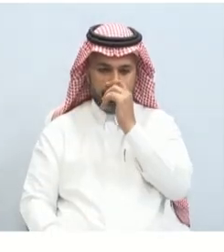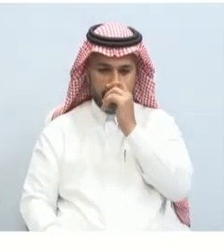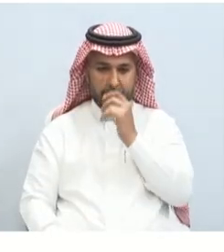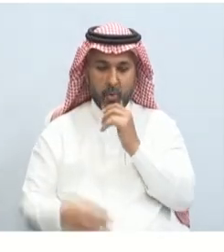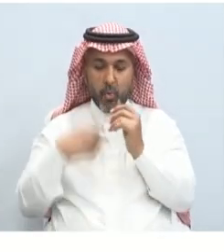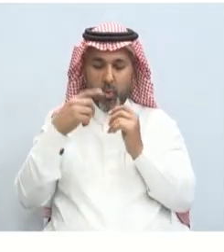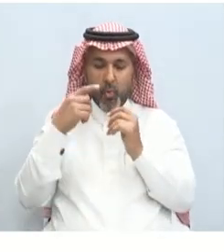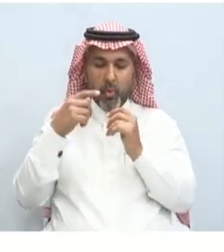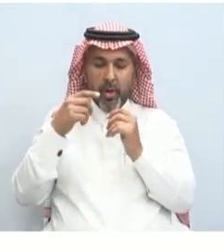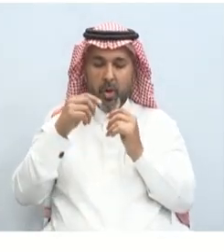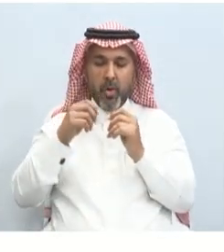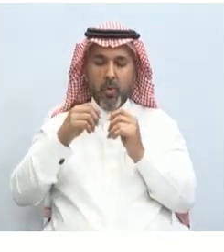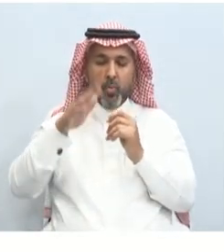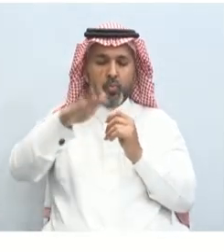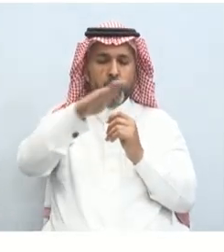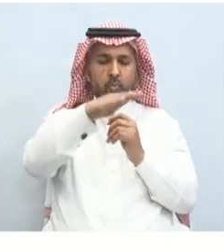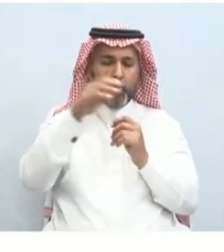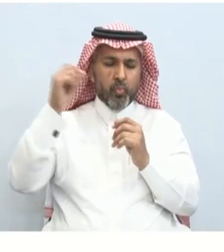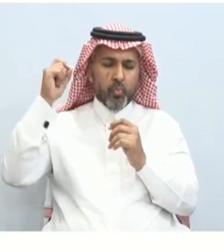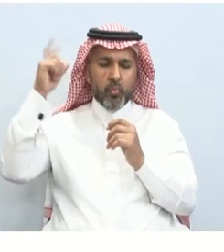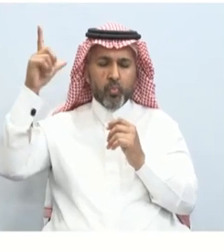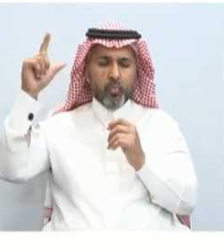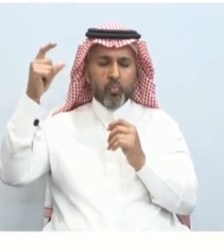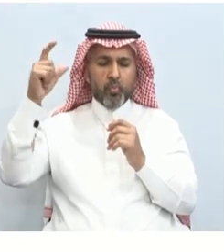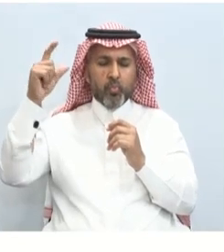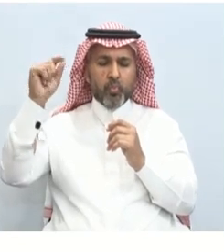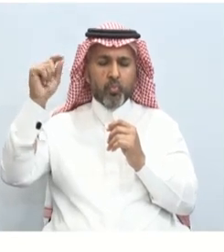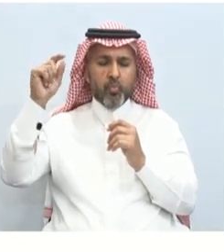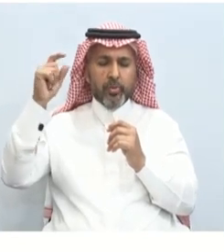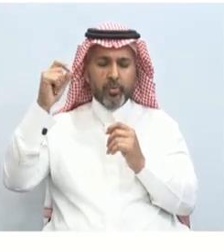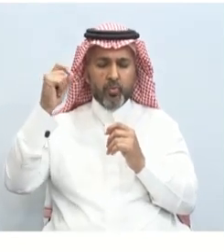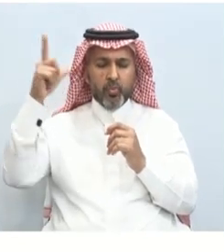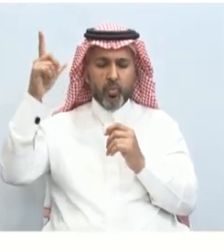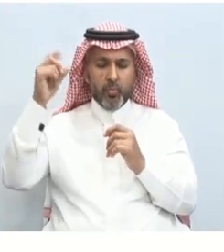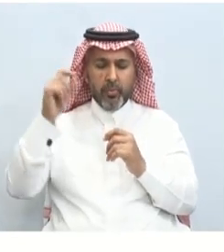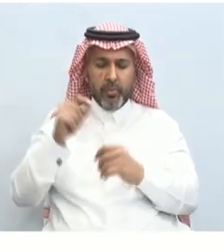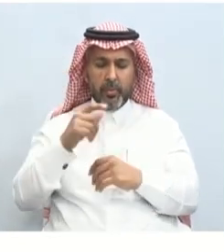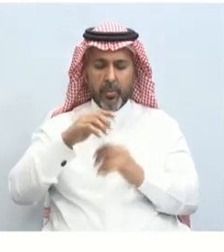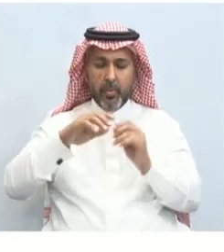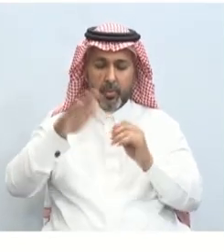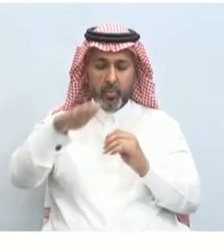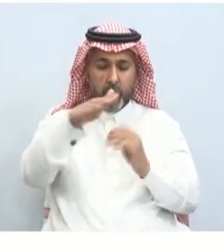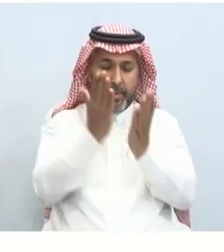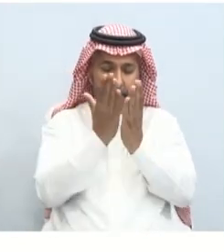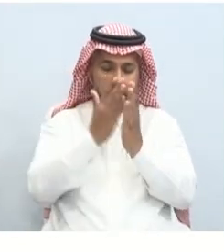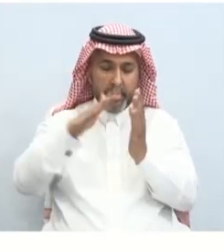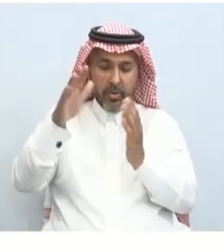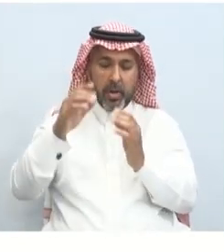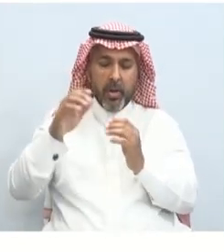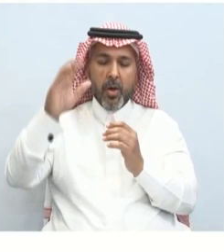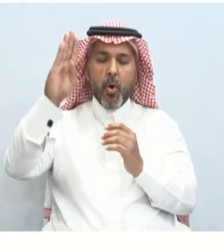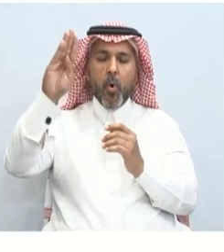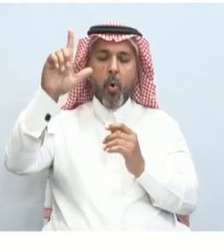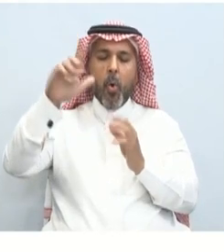عباقره هذه قضيه كليه موجبه كل اذا كليه